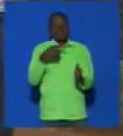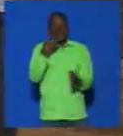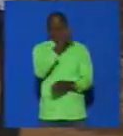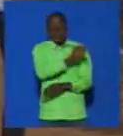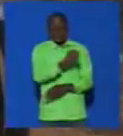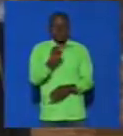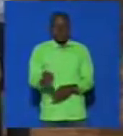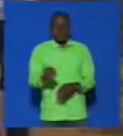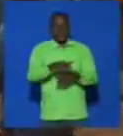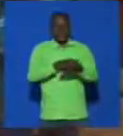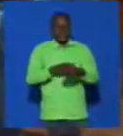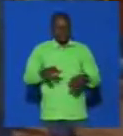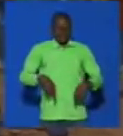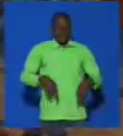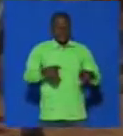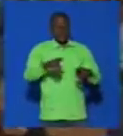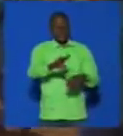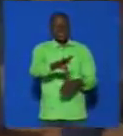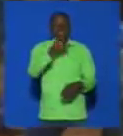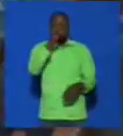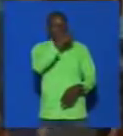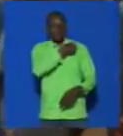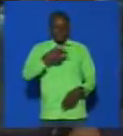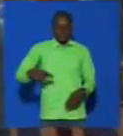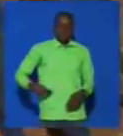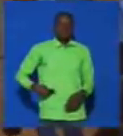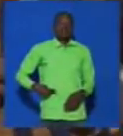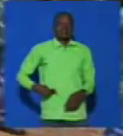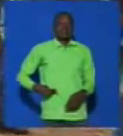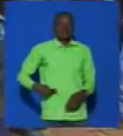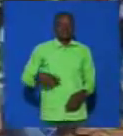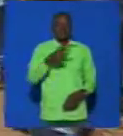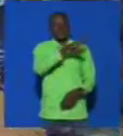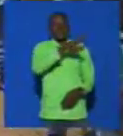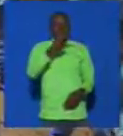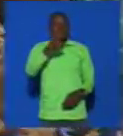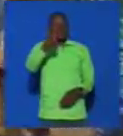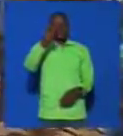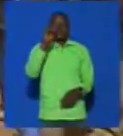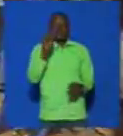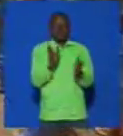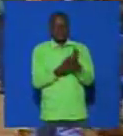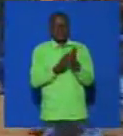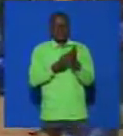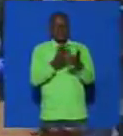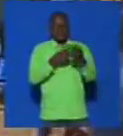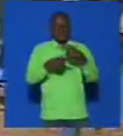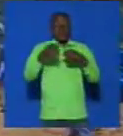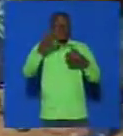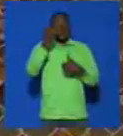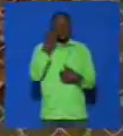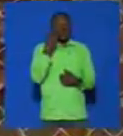ouagadougou sur les traces des réalisations du larlé naaba tigré 368 écoliers sont venus s'abreuver